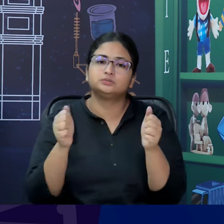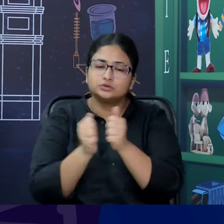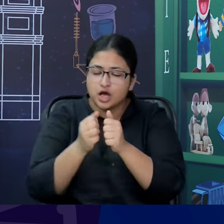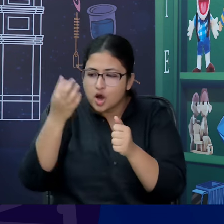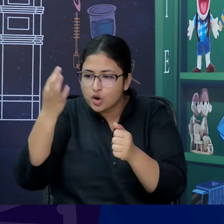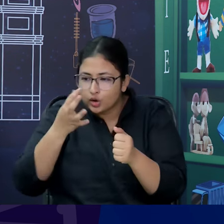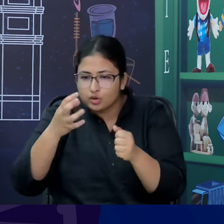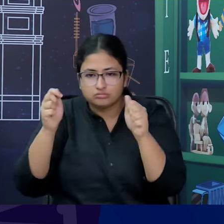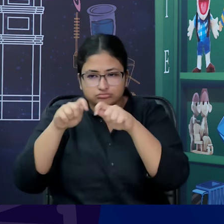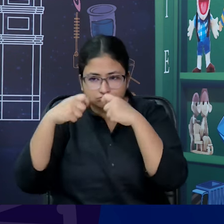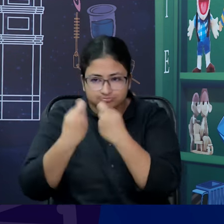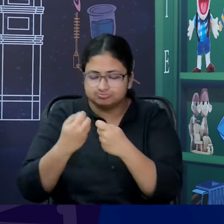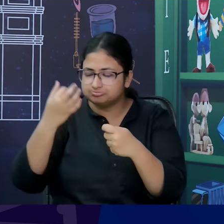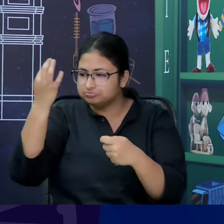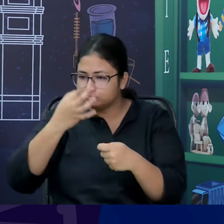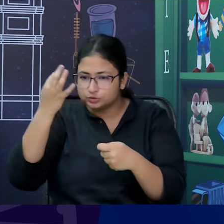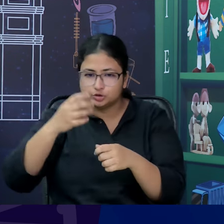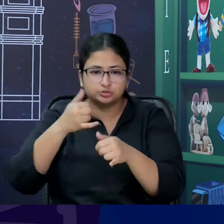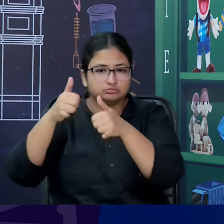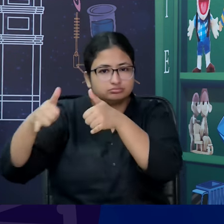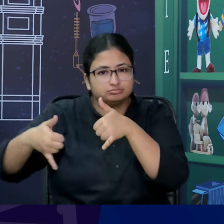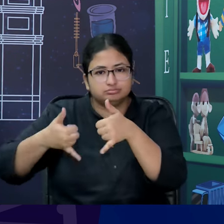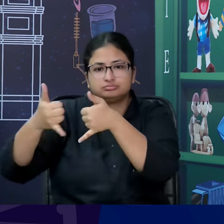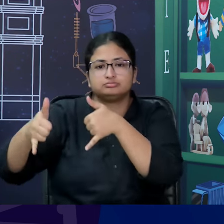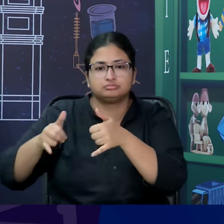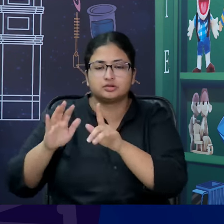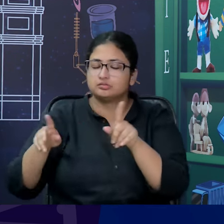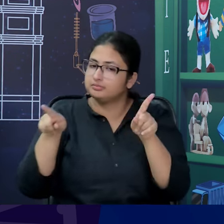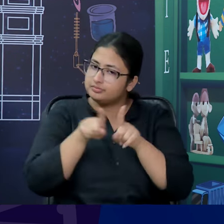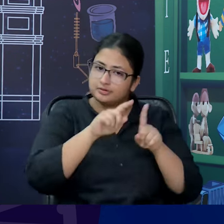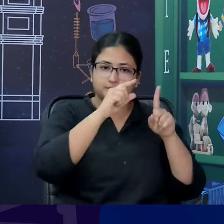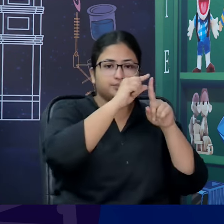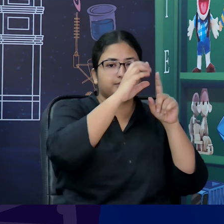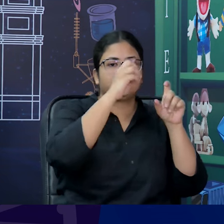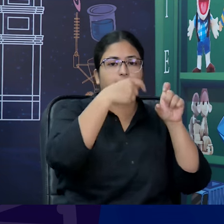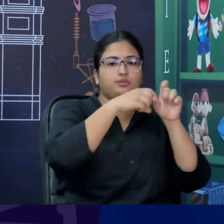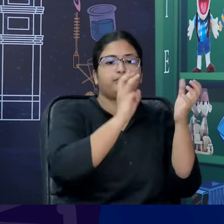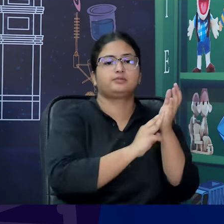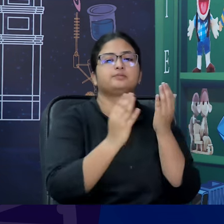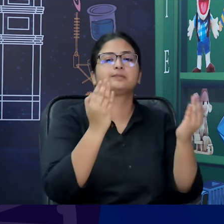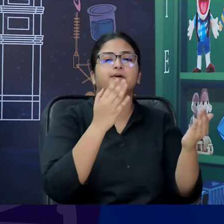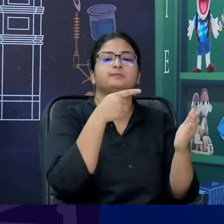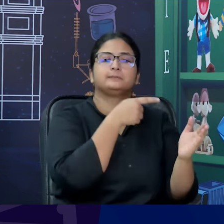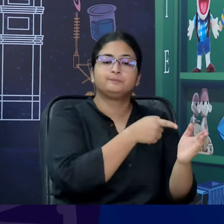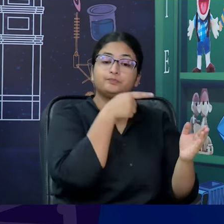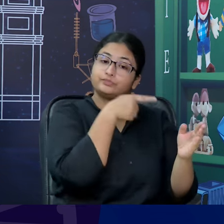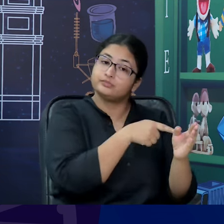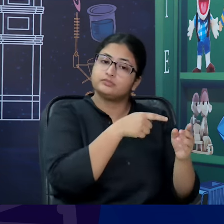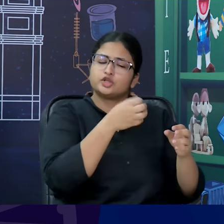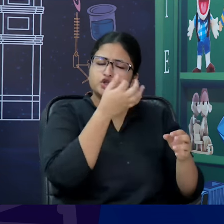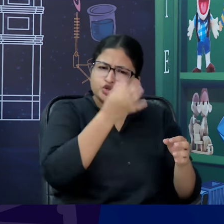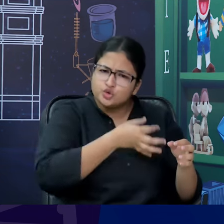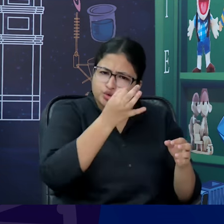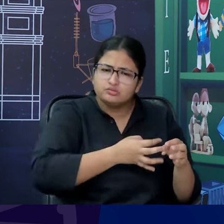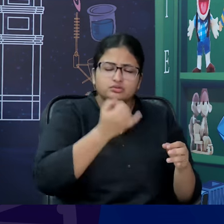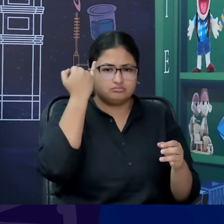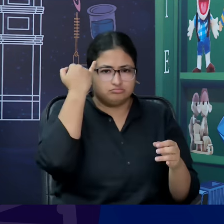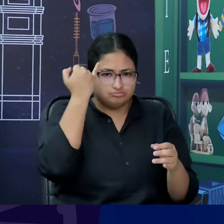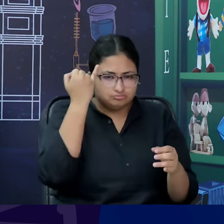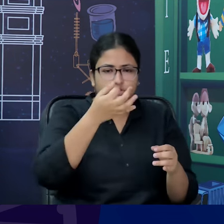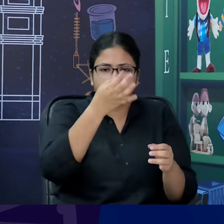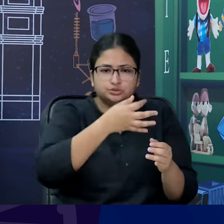तरह कविता भी कवि भी अपनी कविता के माध्यम से अपने हृदय के नए-नए विचारों को सामने रखते